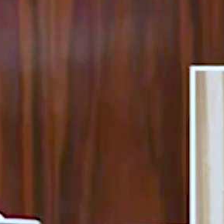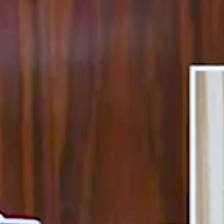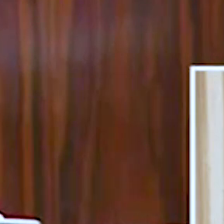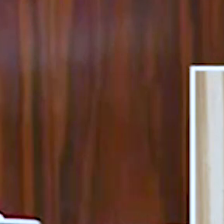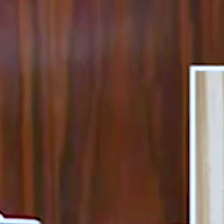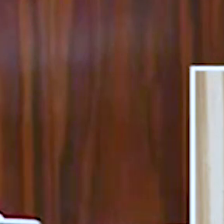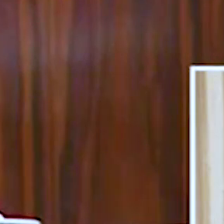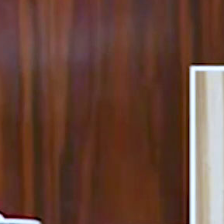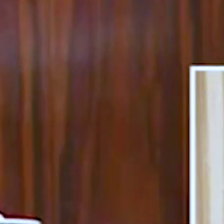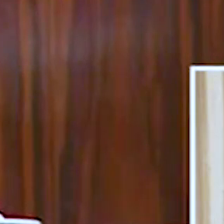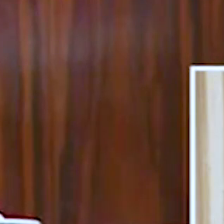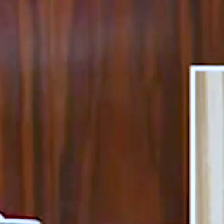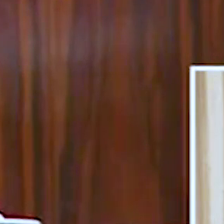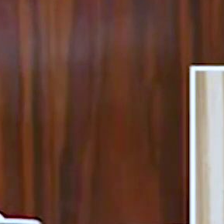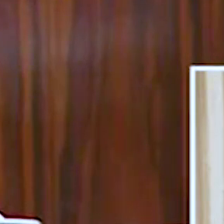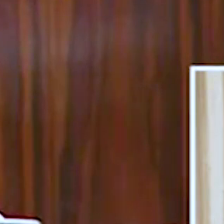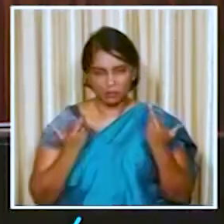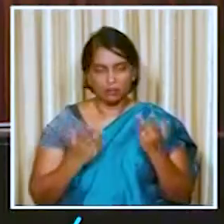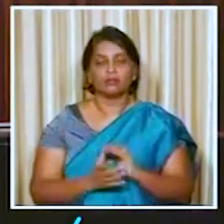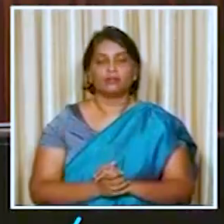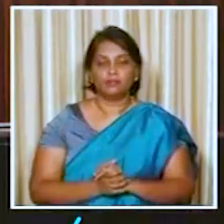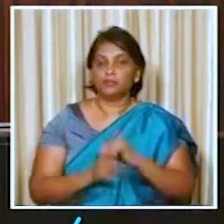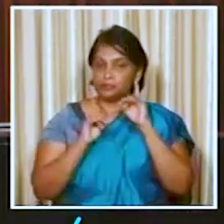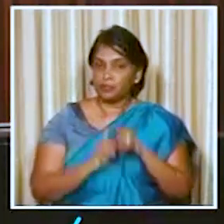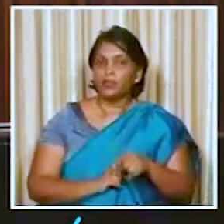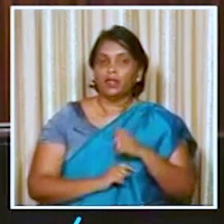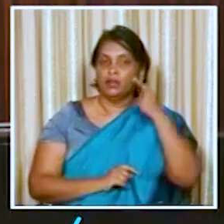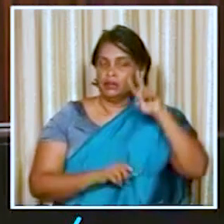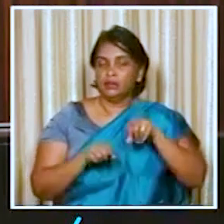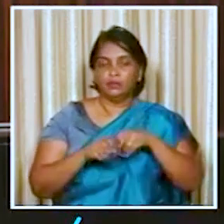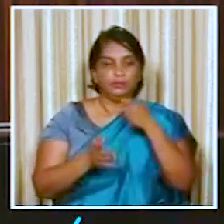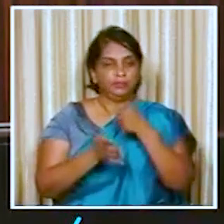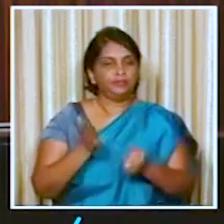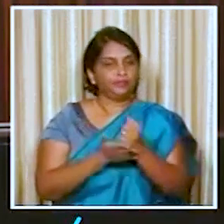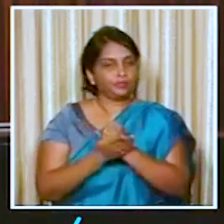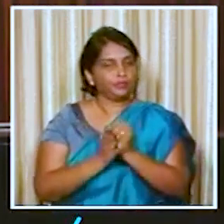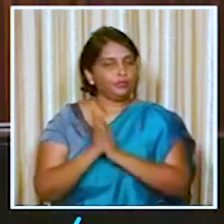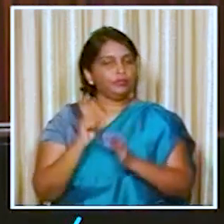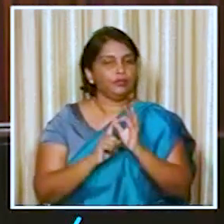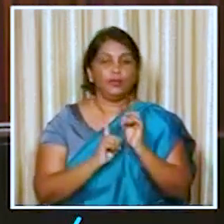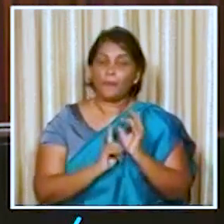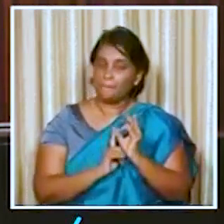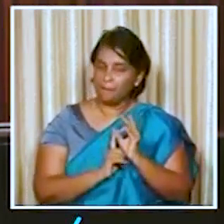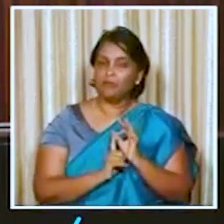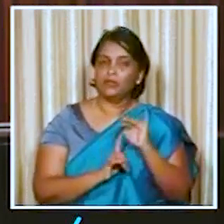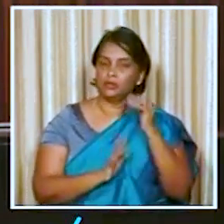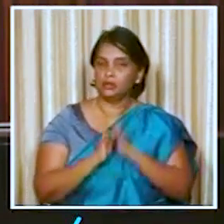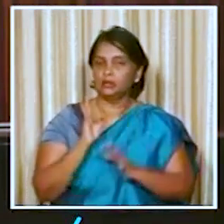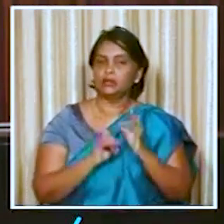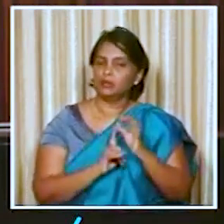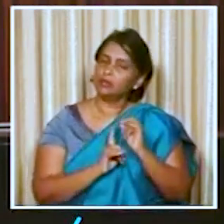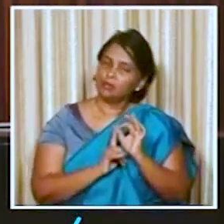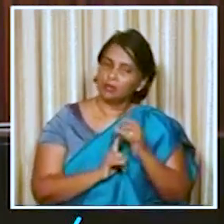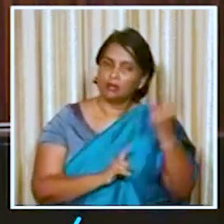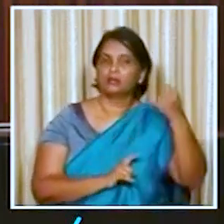හෝ ඇෆ්ගනිස්තානයක් ඉපත් කිරීමේ කූට උපායයි. එසේම මේ විශ්වාසභංගයට අත්සන් කළ සෑම මන්ත්‍රීවරුද පෞද්ගලිකව ඇතැම් මන්ත්‍රීවරු